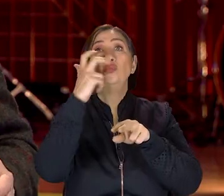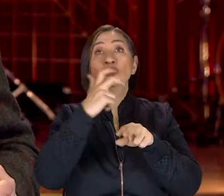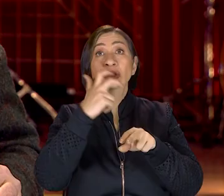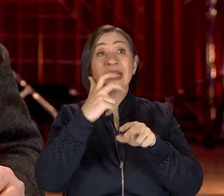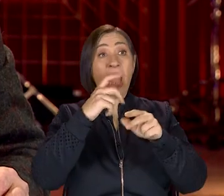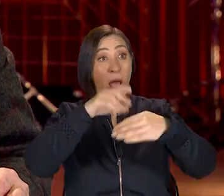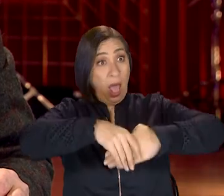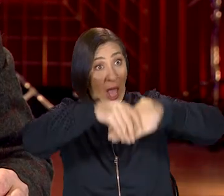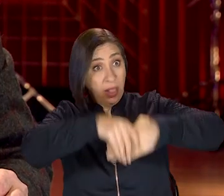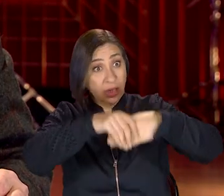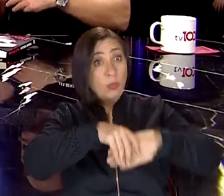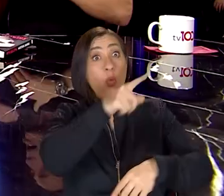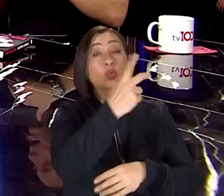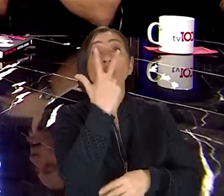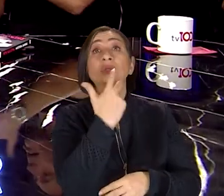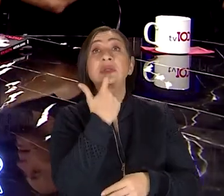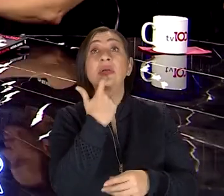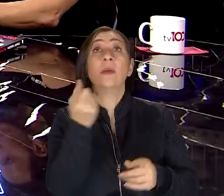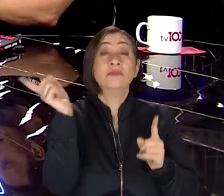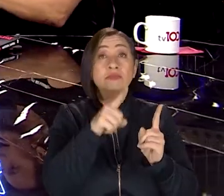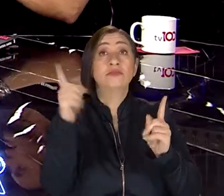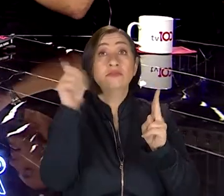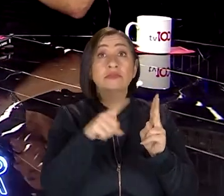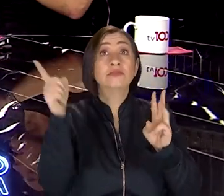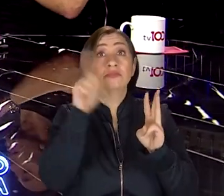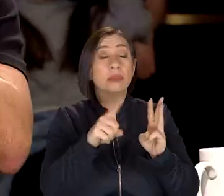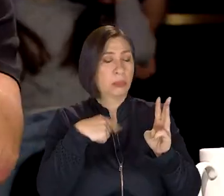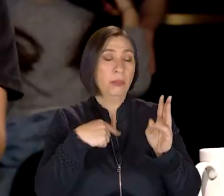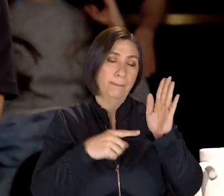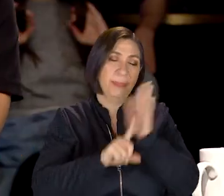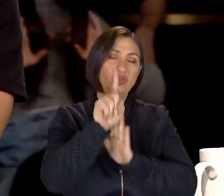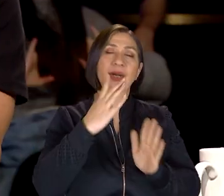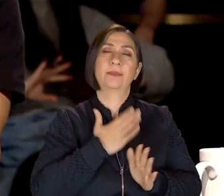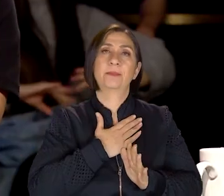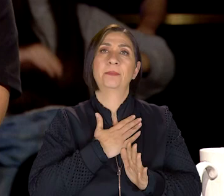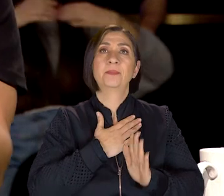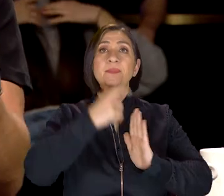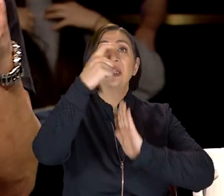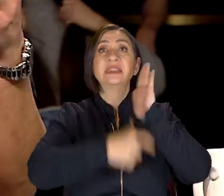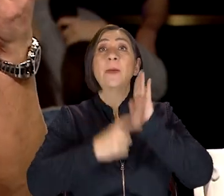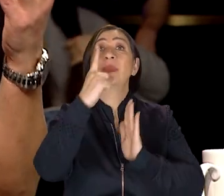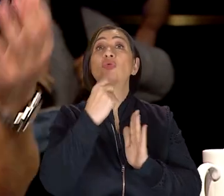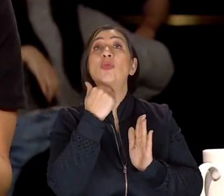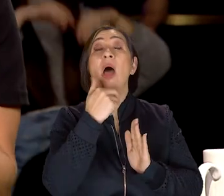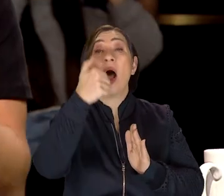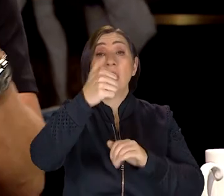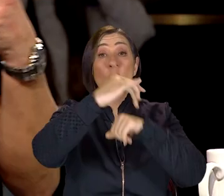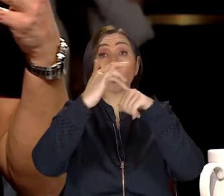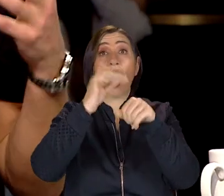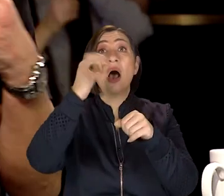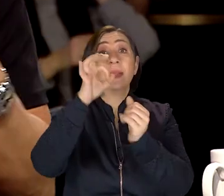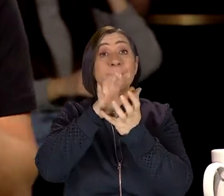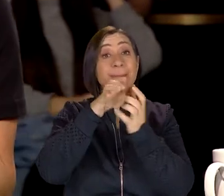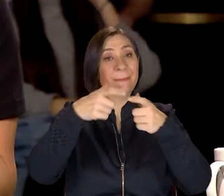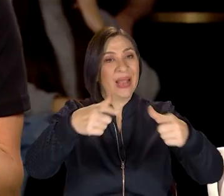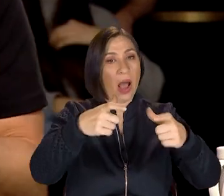ben. Yani orada 3 sene boyunca arka arkaya hitleri koyarak listelerde bir numara olarak 6 ülkede altın plak alarak